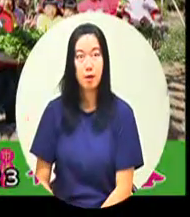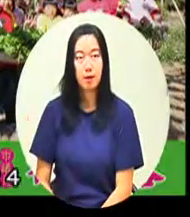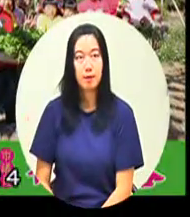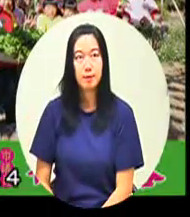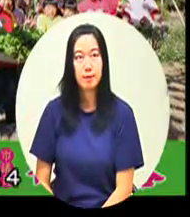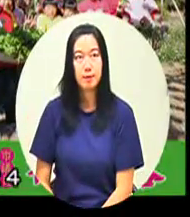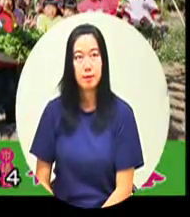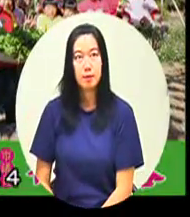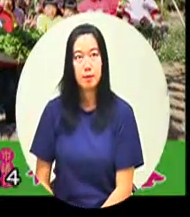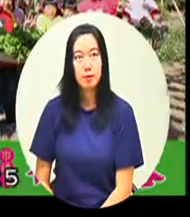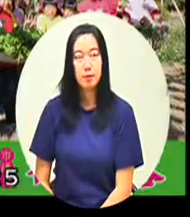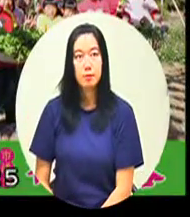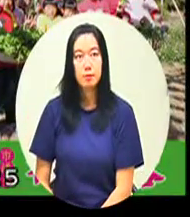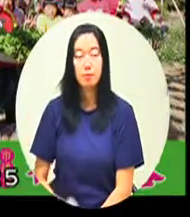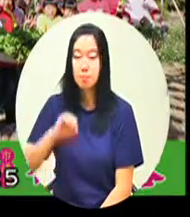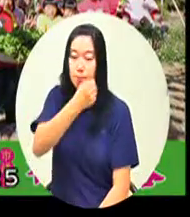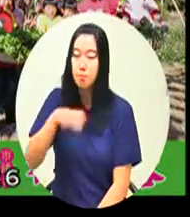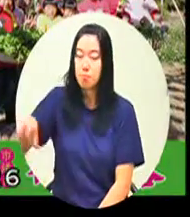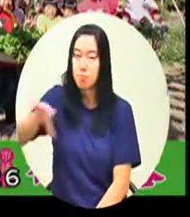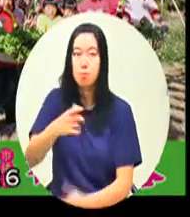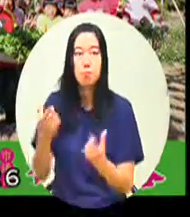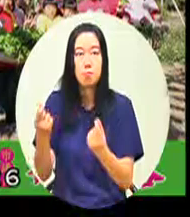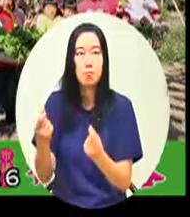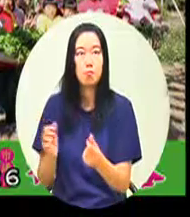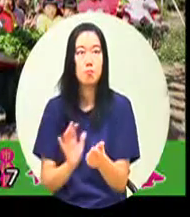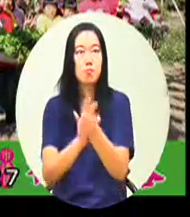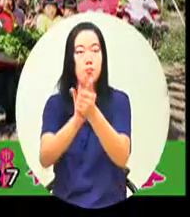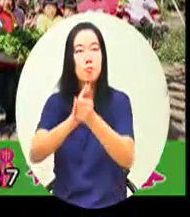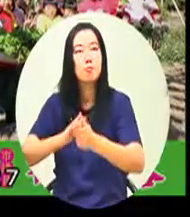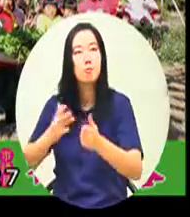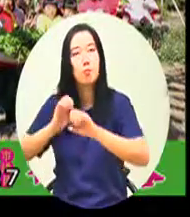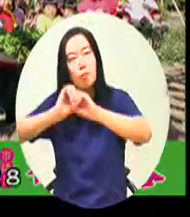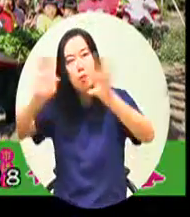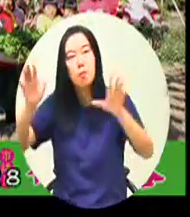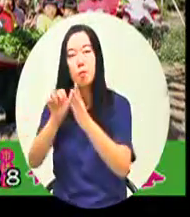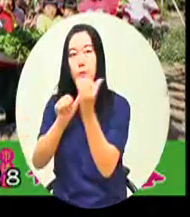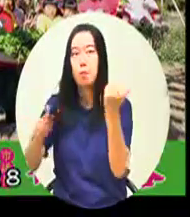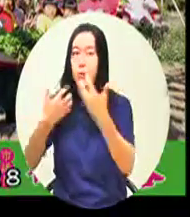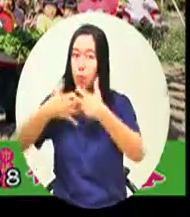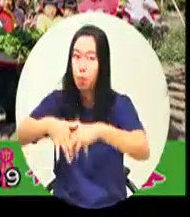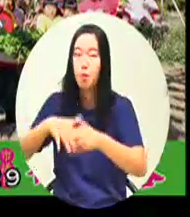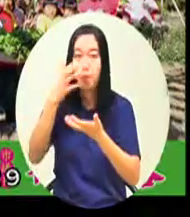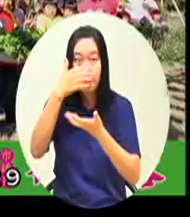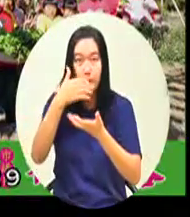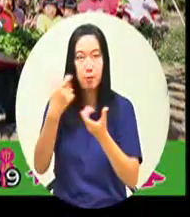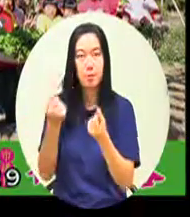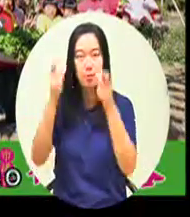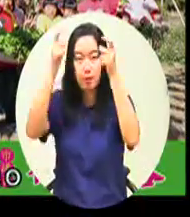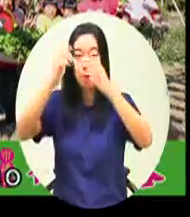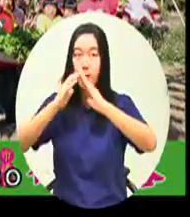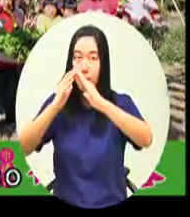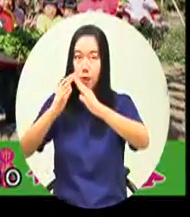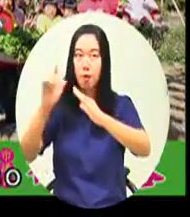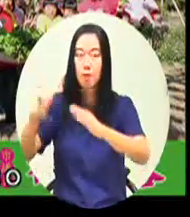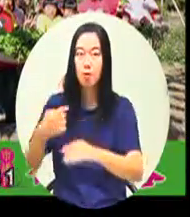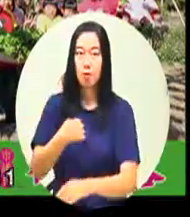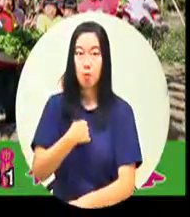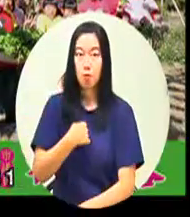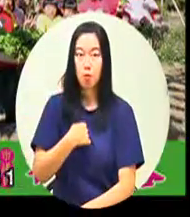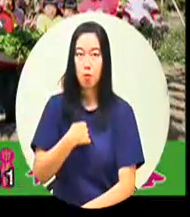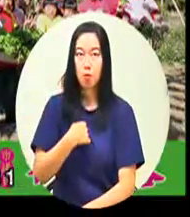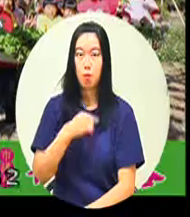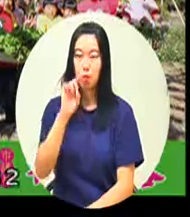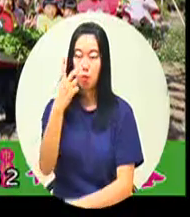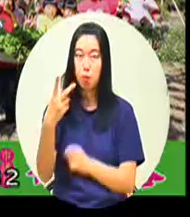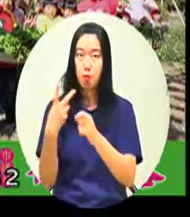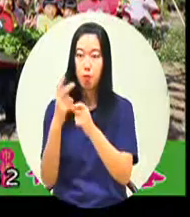的各地也相争推动生机饮食。在我们高雄市， 李婉容十二年